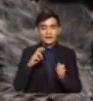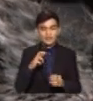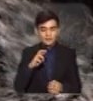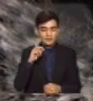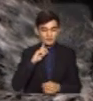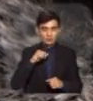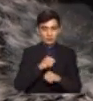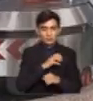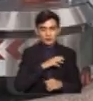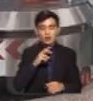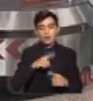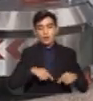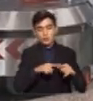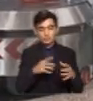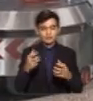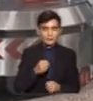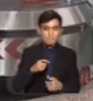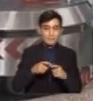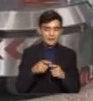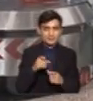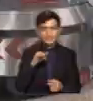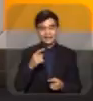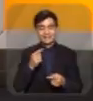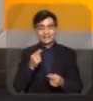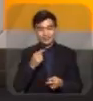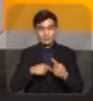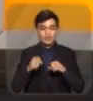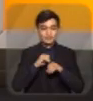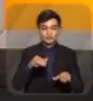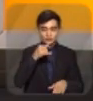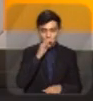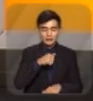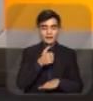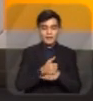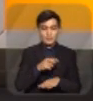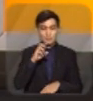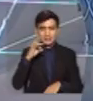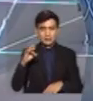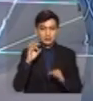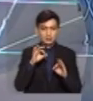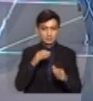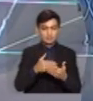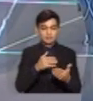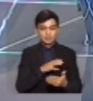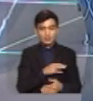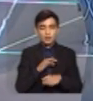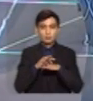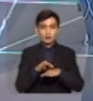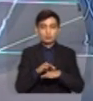О том, что компания не может принимать билеты и возвращать деньги, ранее рассказал и глава Big Air. Код